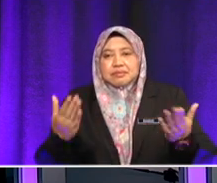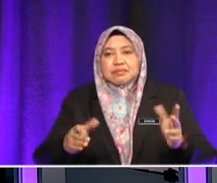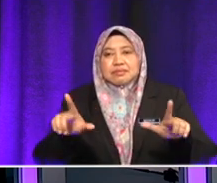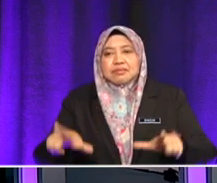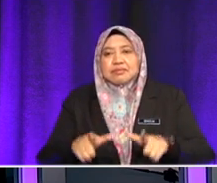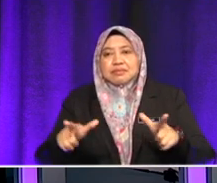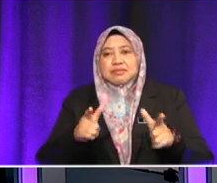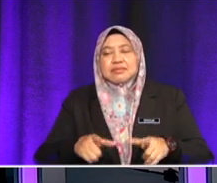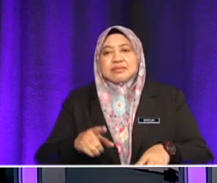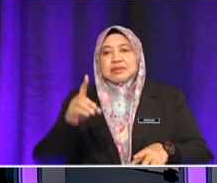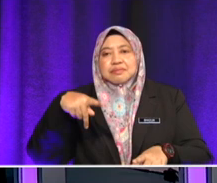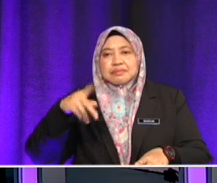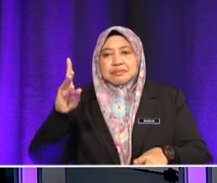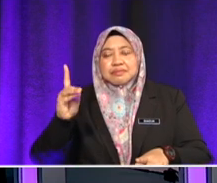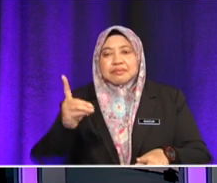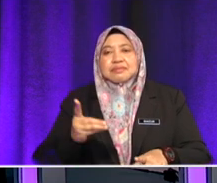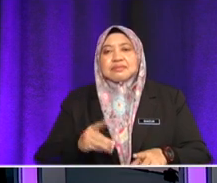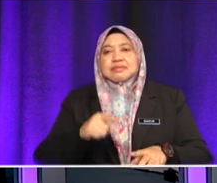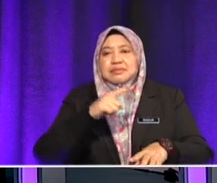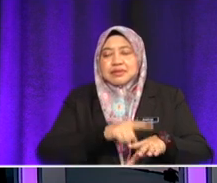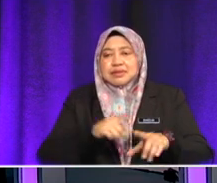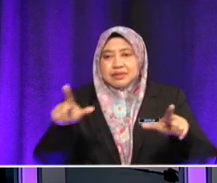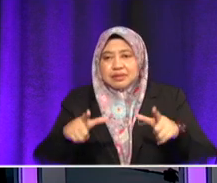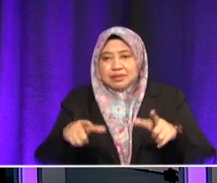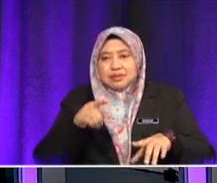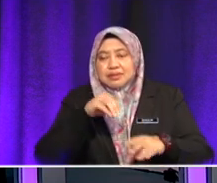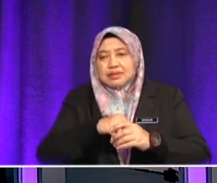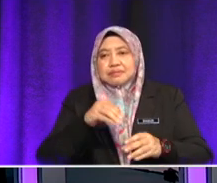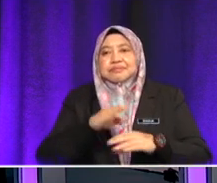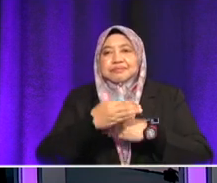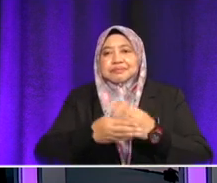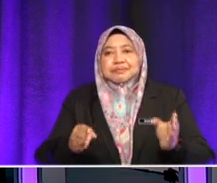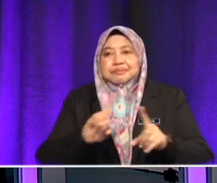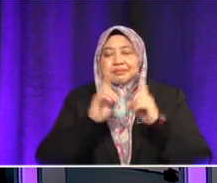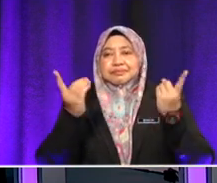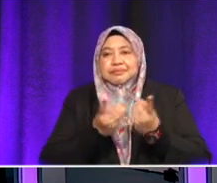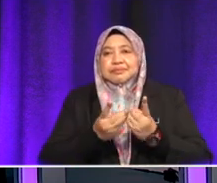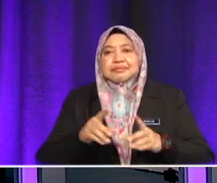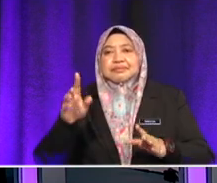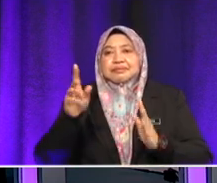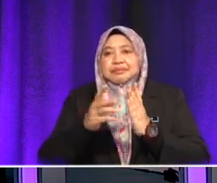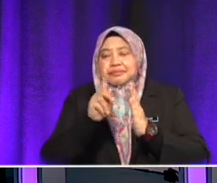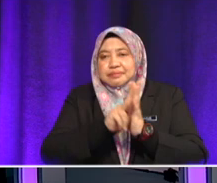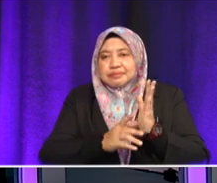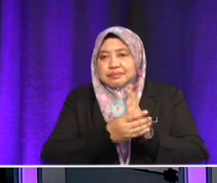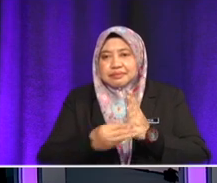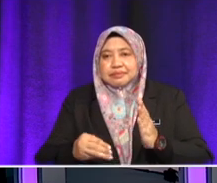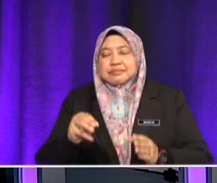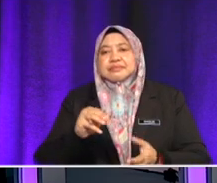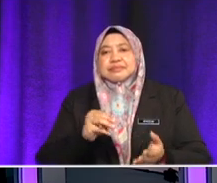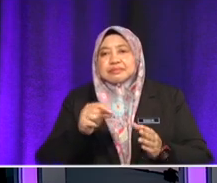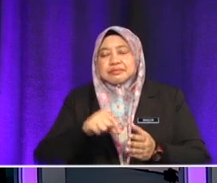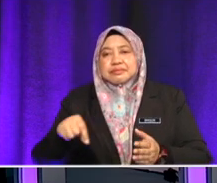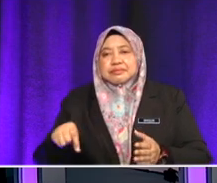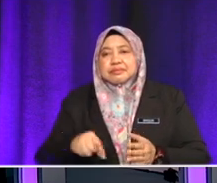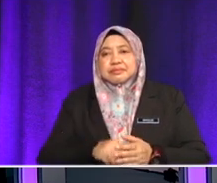pelaksanaan PBD dilaksanakan di dalam bilik darja Baiklah kemahiran menulis yang akan saya tunjukan ialah berfokus